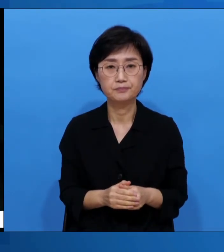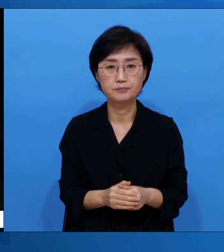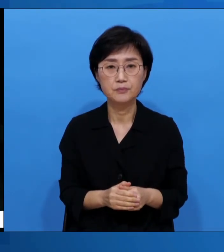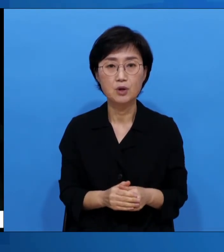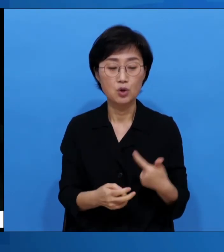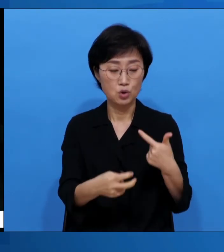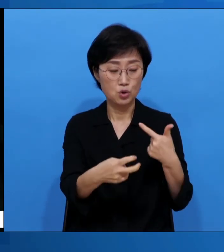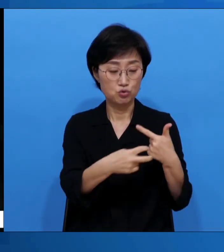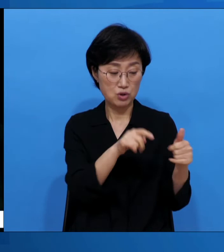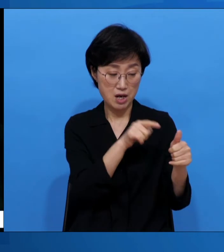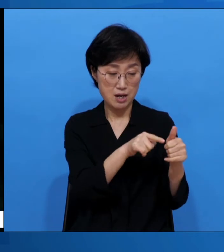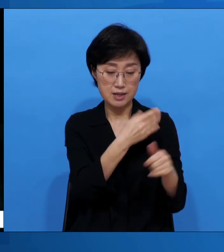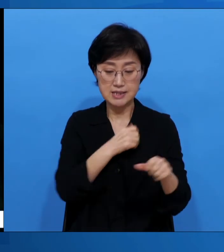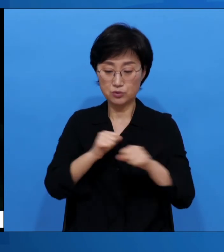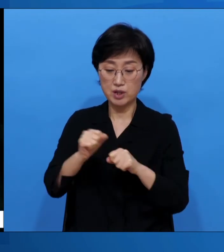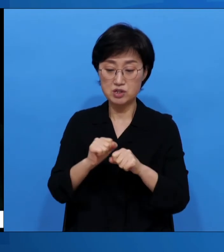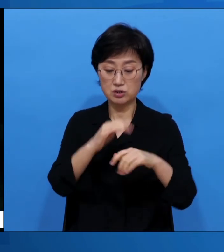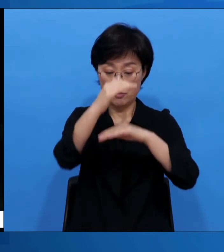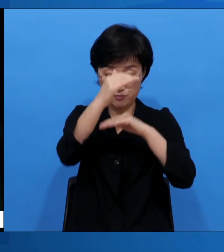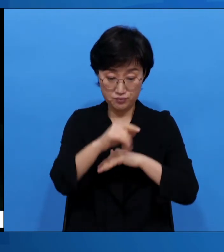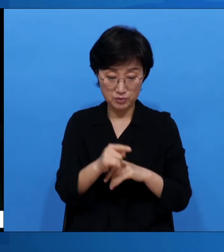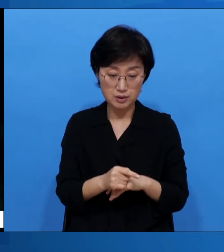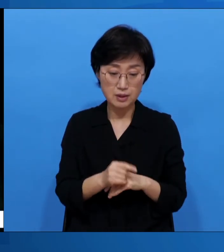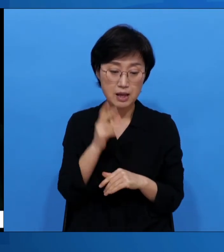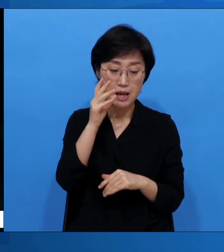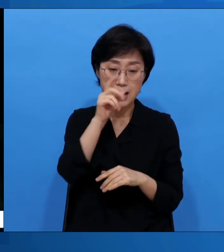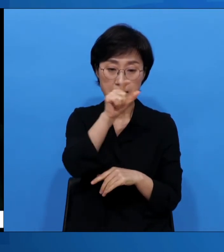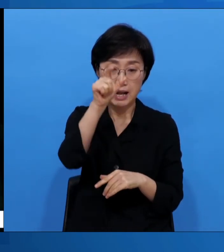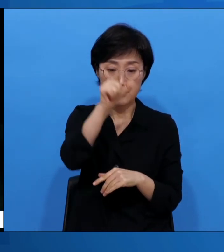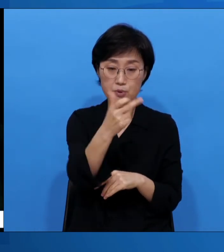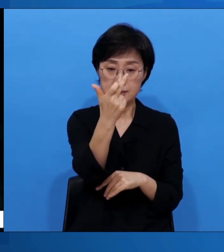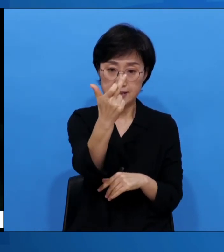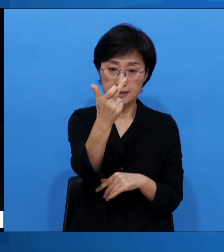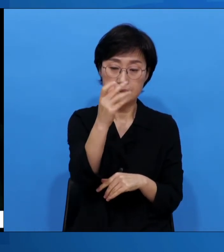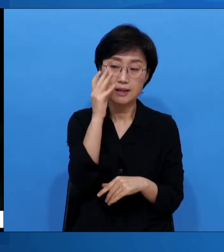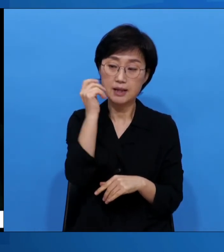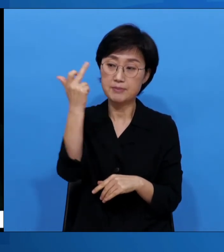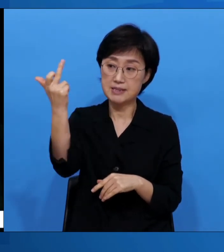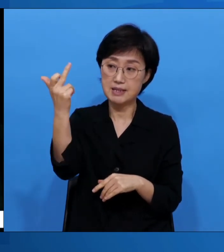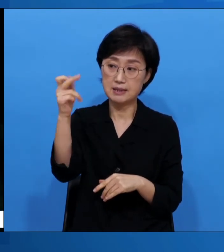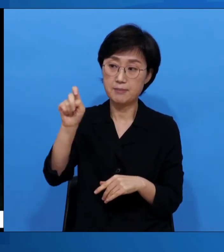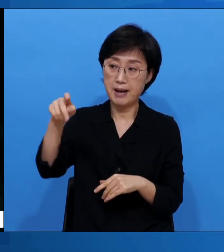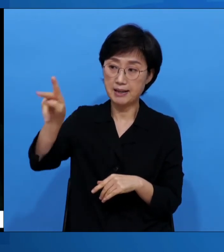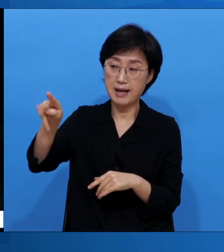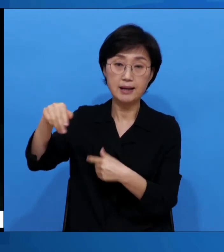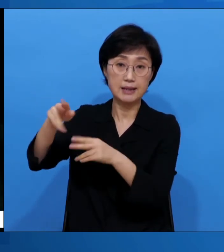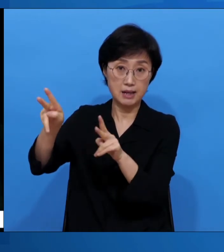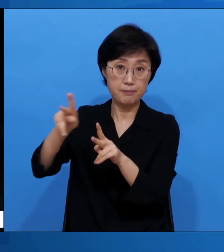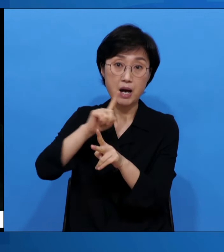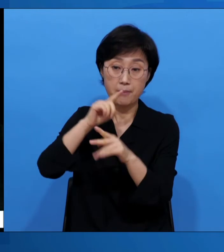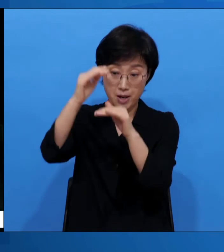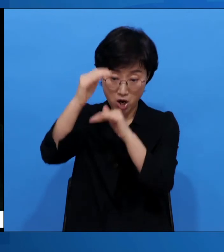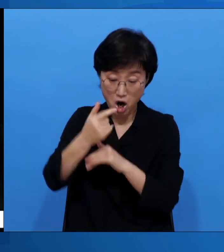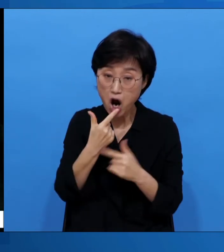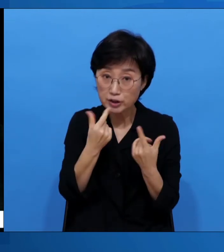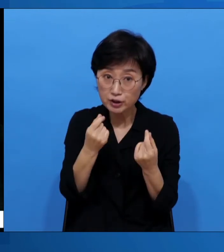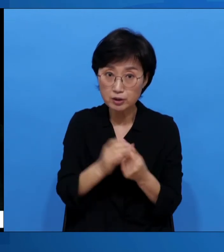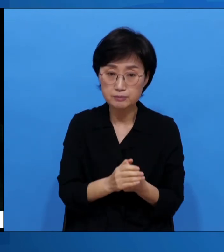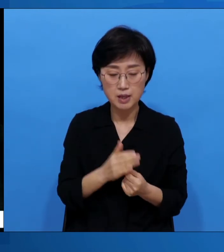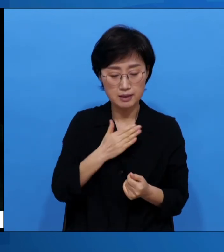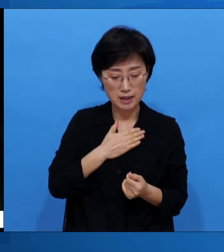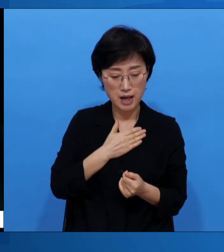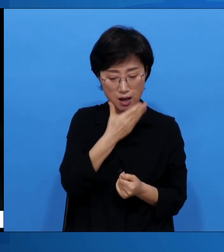누가의 사도행전이 갈보리산, 감람산, 마가다락방 언약을 핵심으로 기록된 것처럼 보좌의 축복을